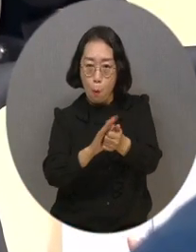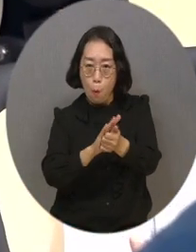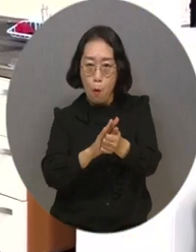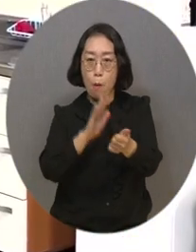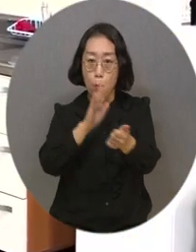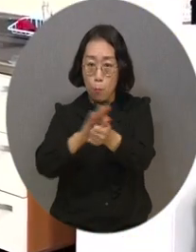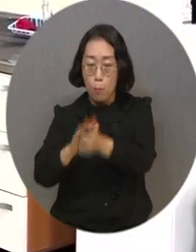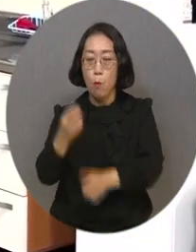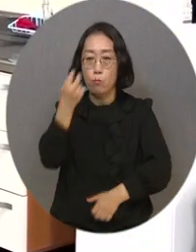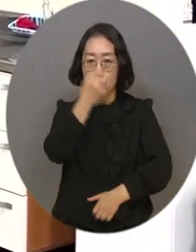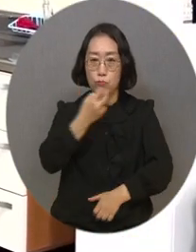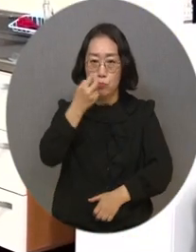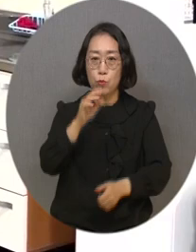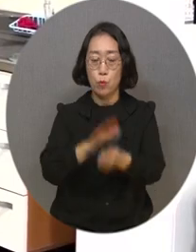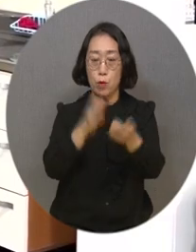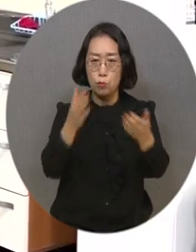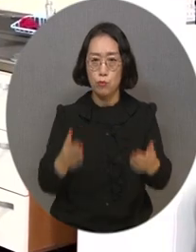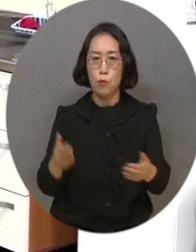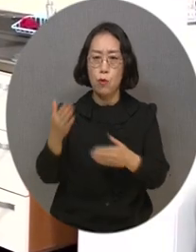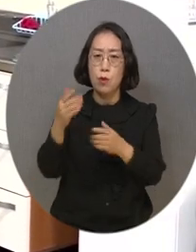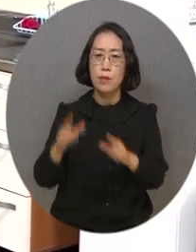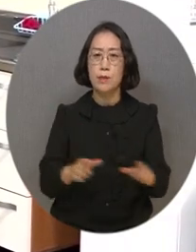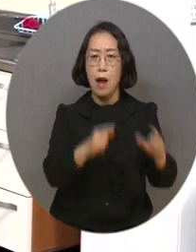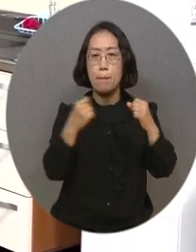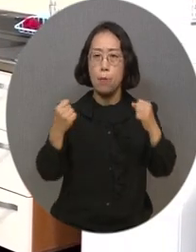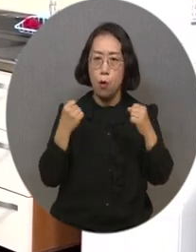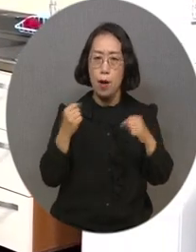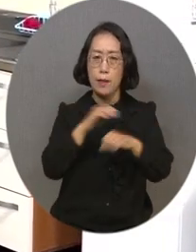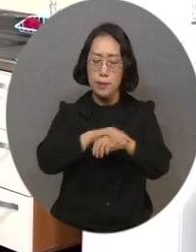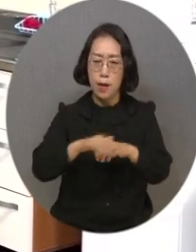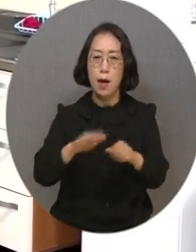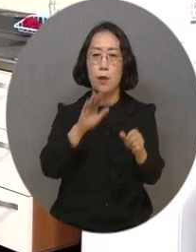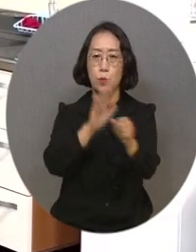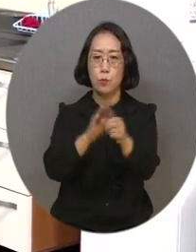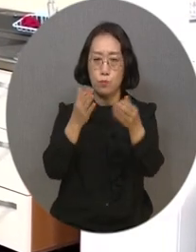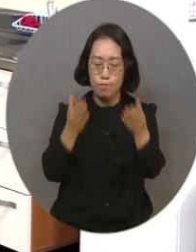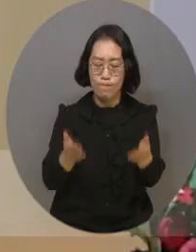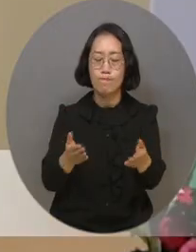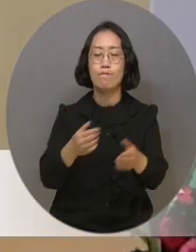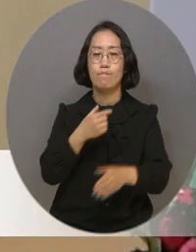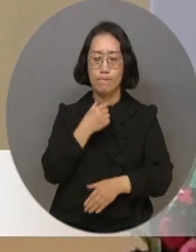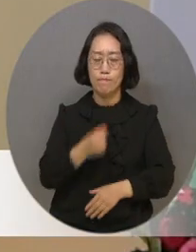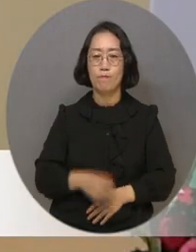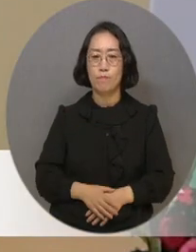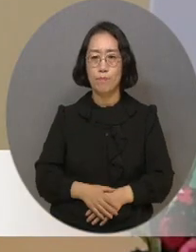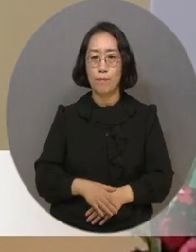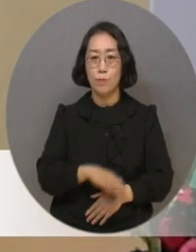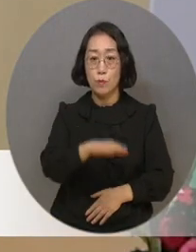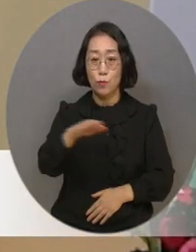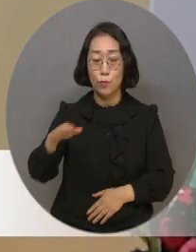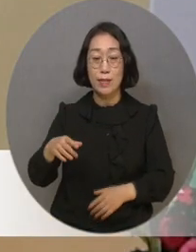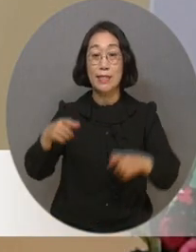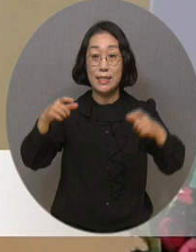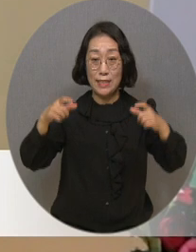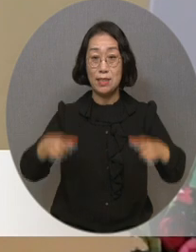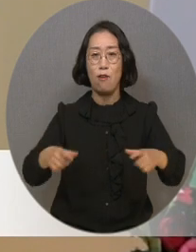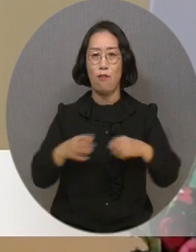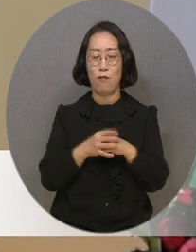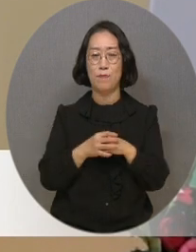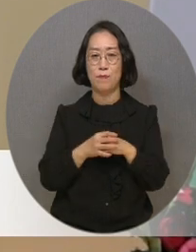제공하고 장애인이 건강한 삶을 유지할 수 있도록 지원합니다. 저희 전남 지역이